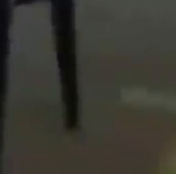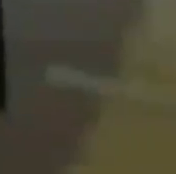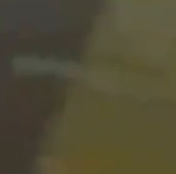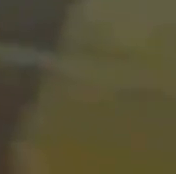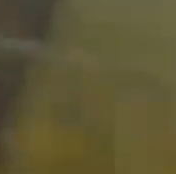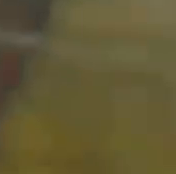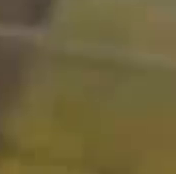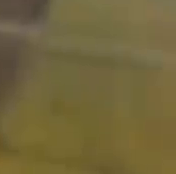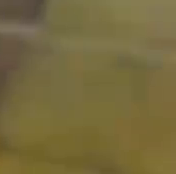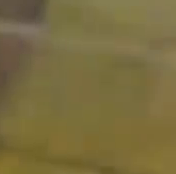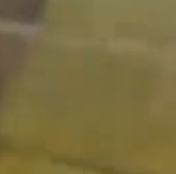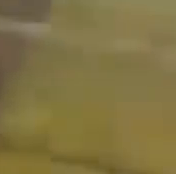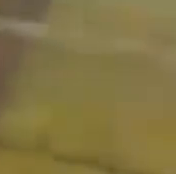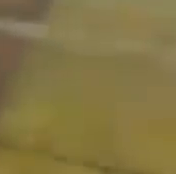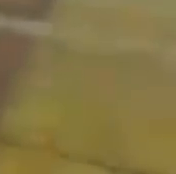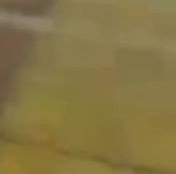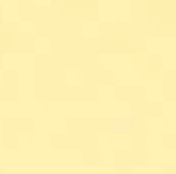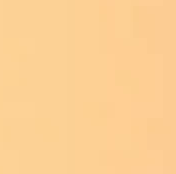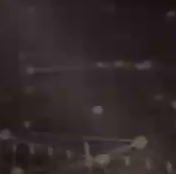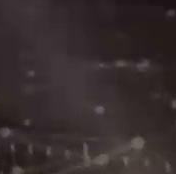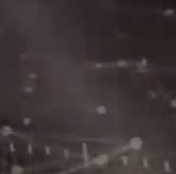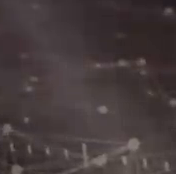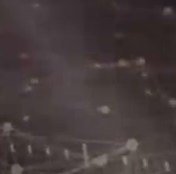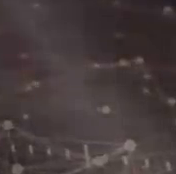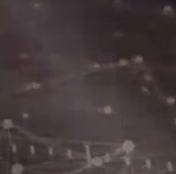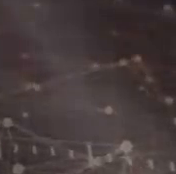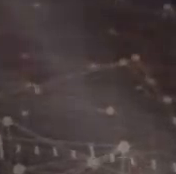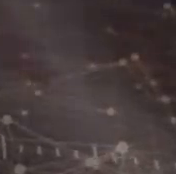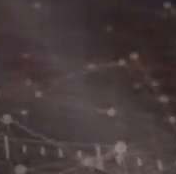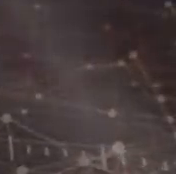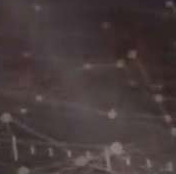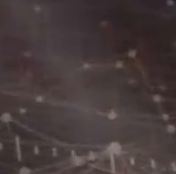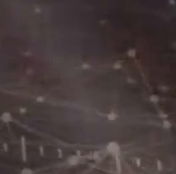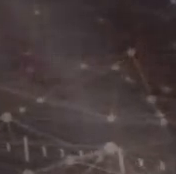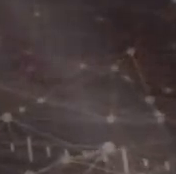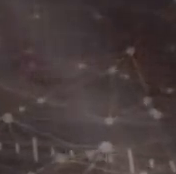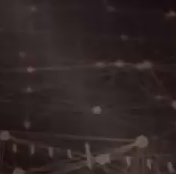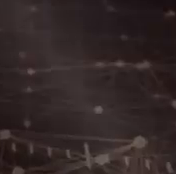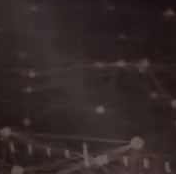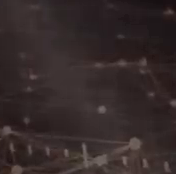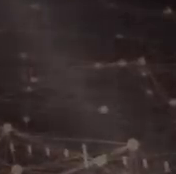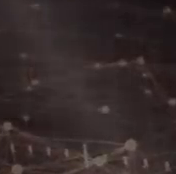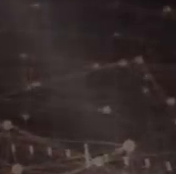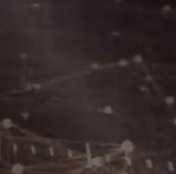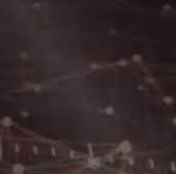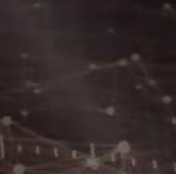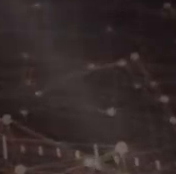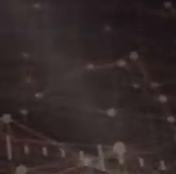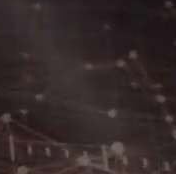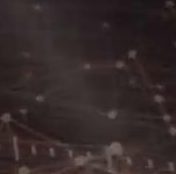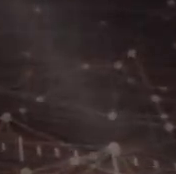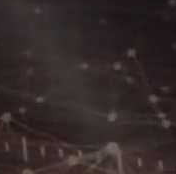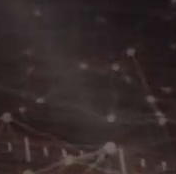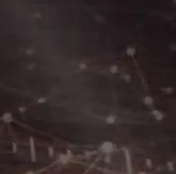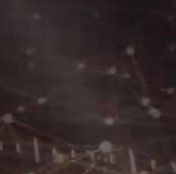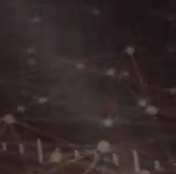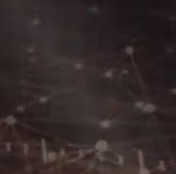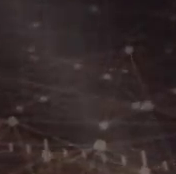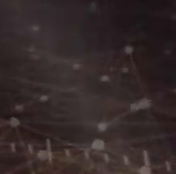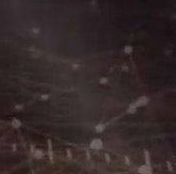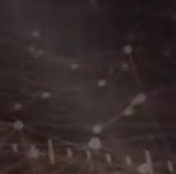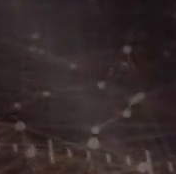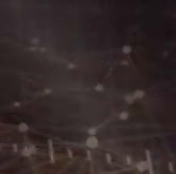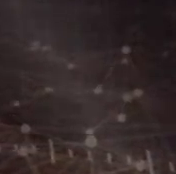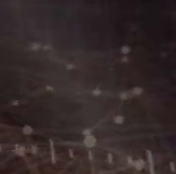hanggang ngayon, wala pa rin daw pong sahod. Sir J.R. De La Peña. Opo. Sir J.R., magandang umaga po, sir.